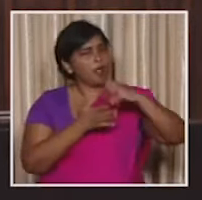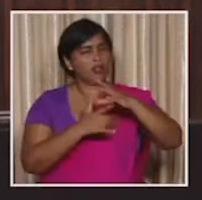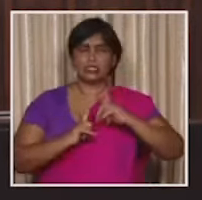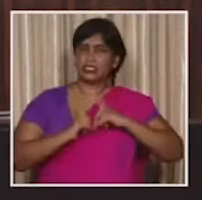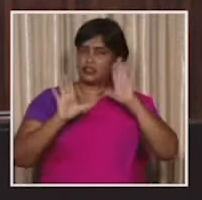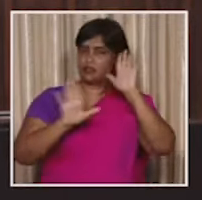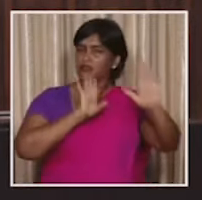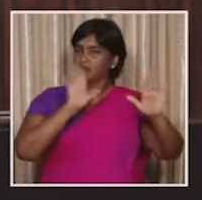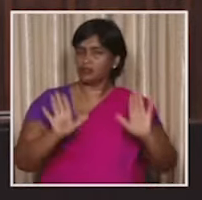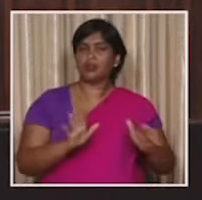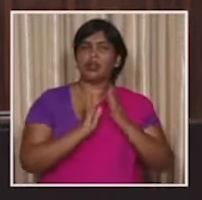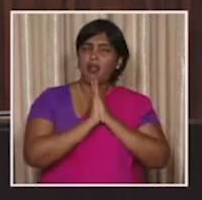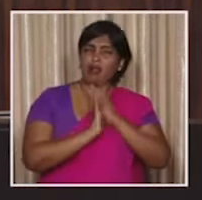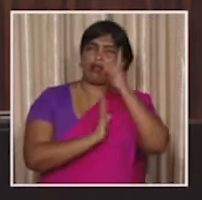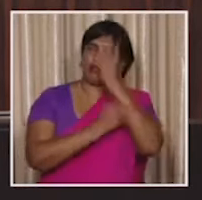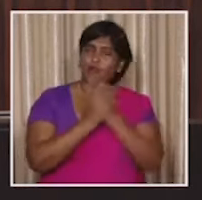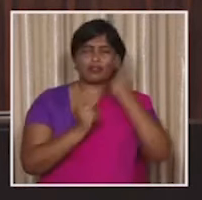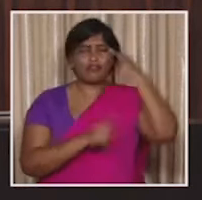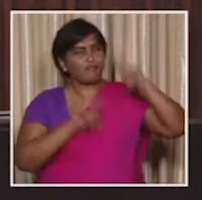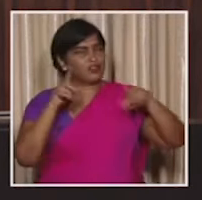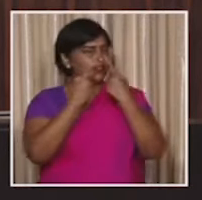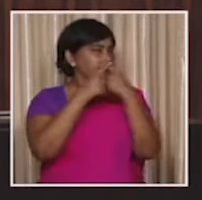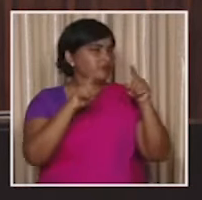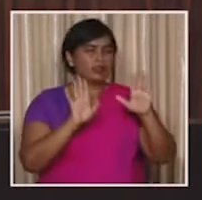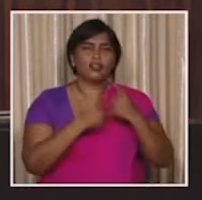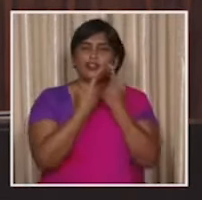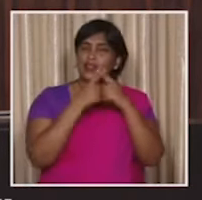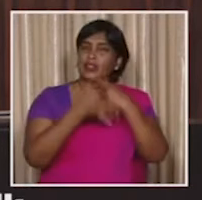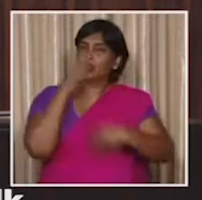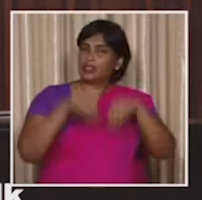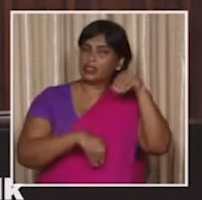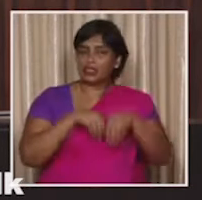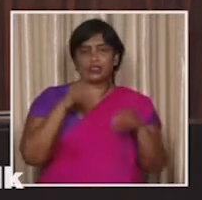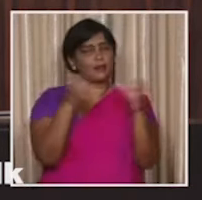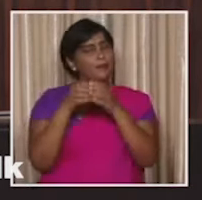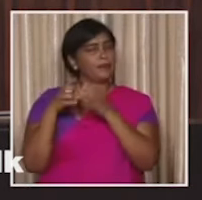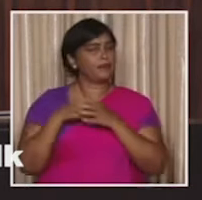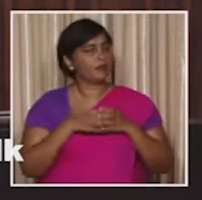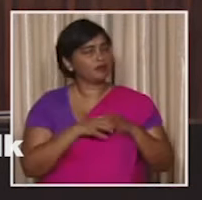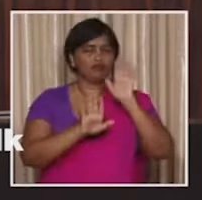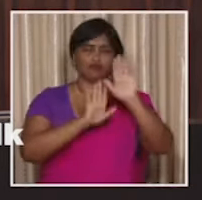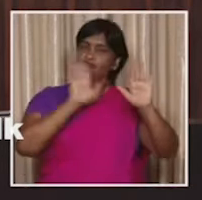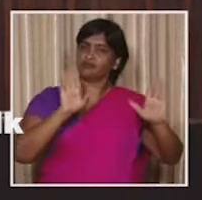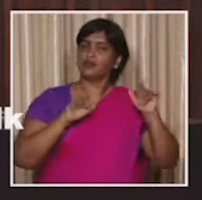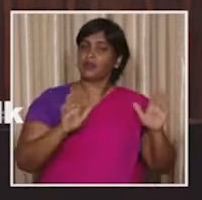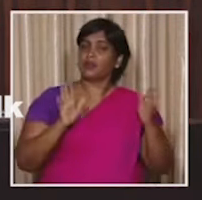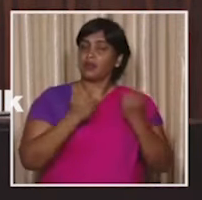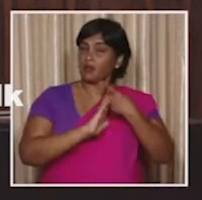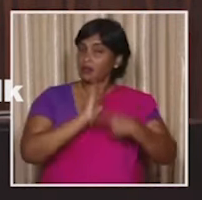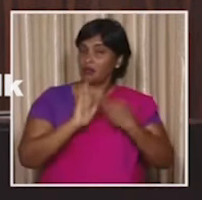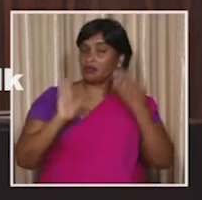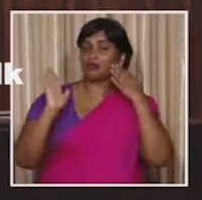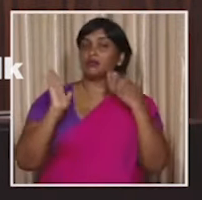වුණත් විවිධ ඇදහිලි විවිධ විශ්වාස තිබුණත් විවිධ දේශපාලන පක්ෂවලට අයත් වුණත් අප රට